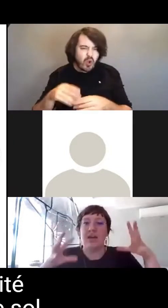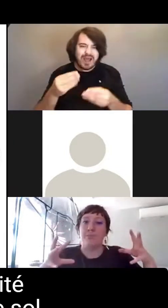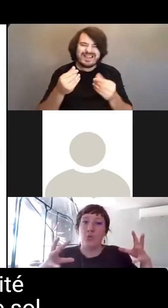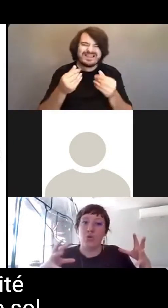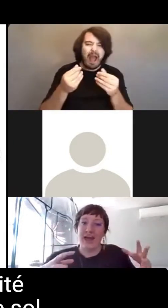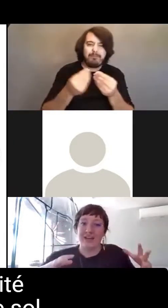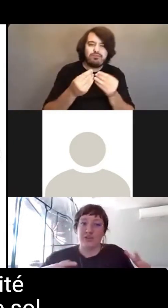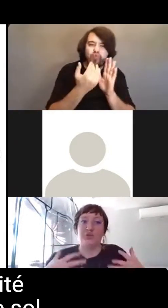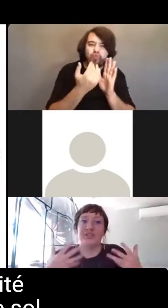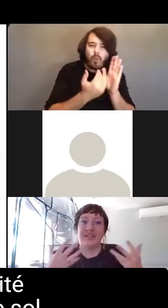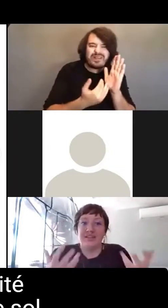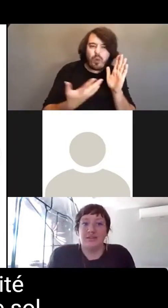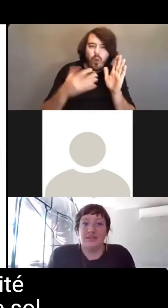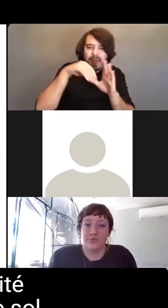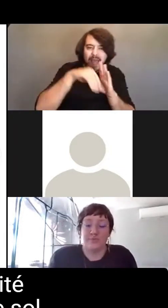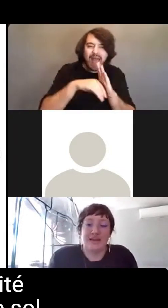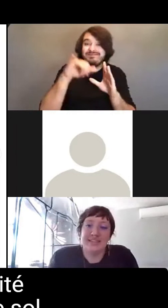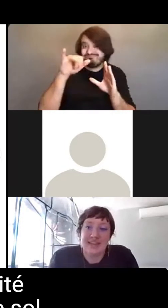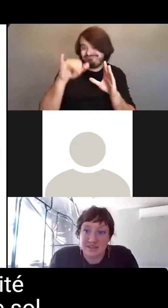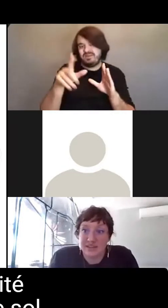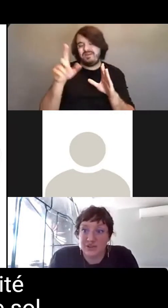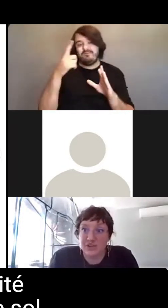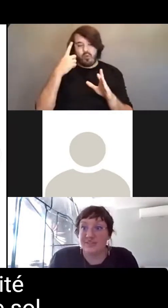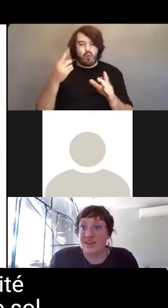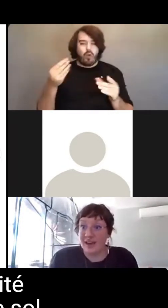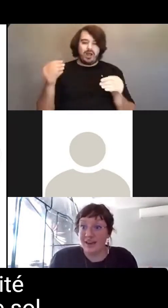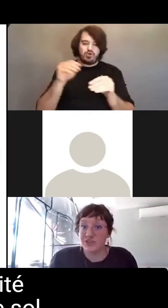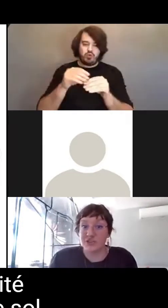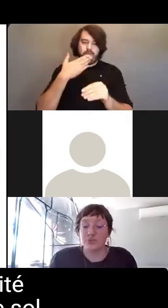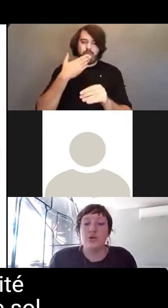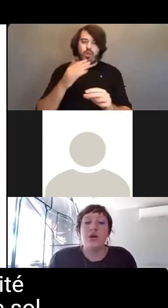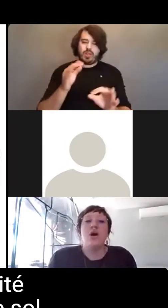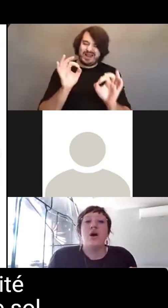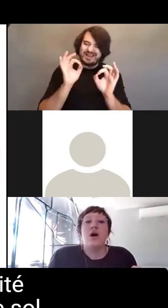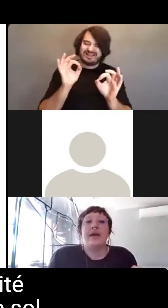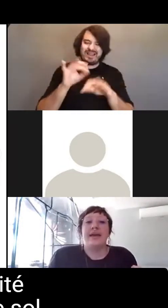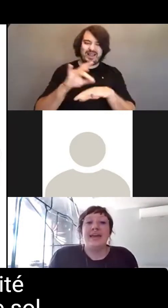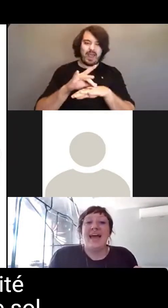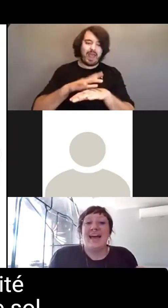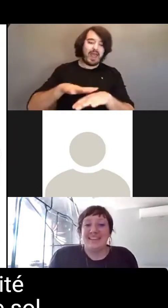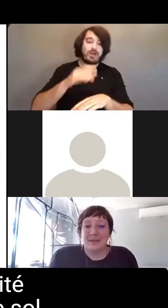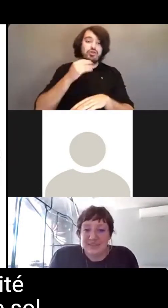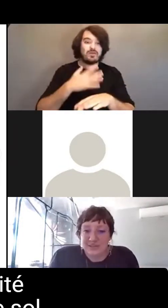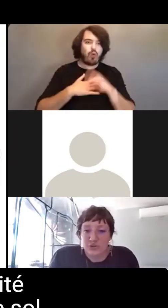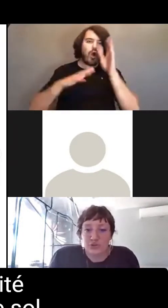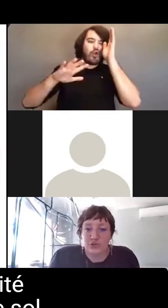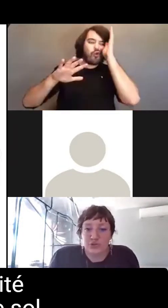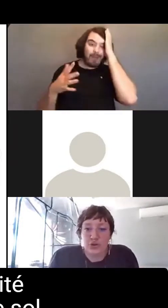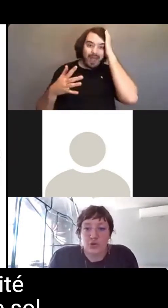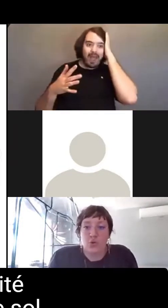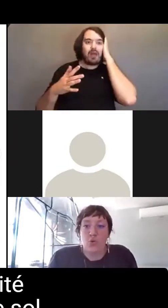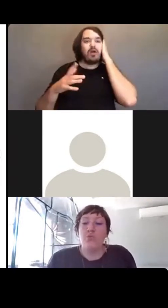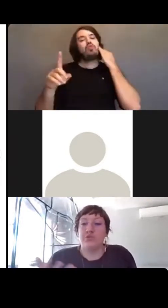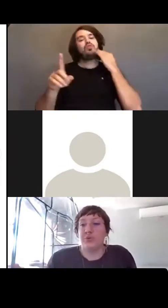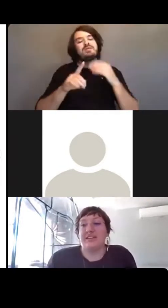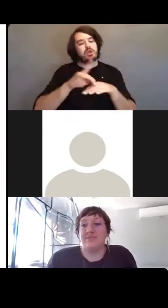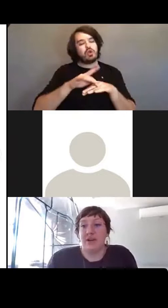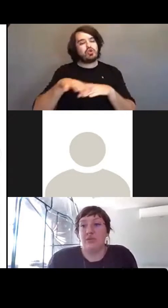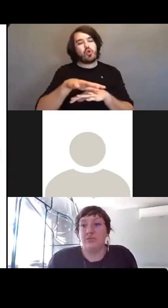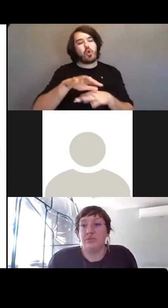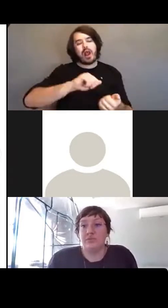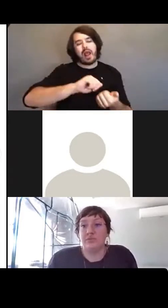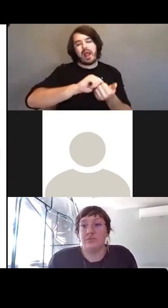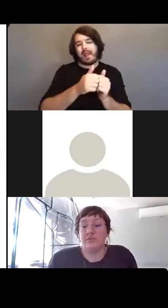Donc, pour ajouter une belle qualité de terre chez nous et adapter notre sol aux besoins